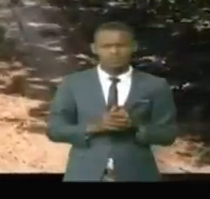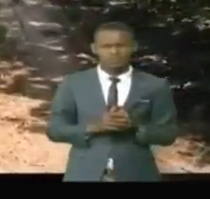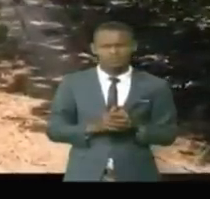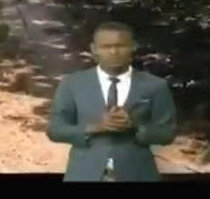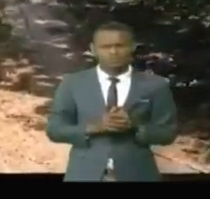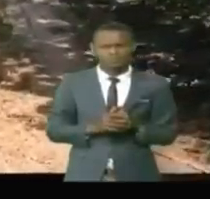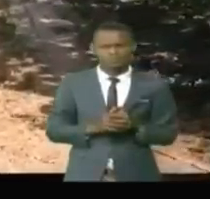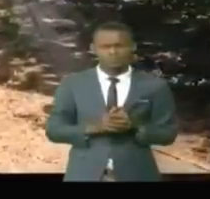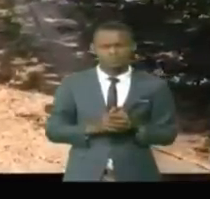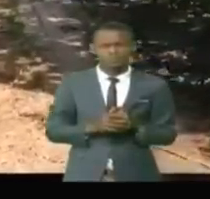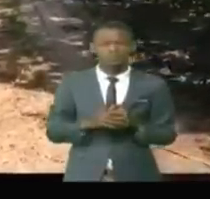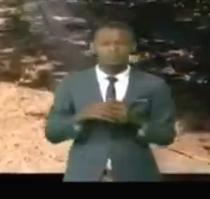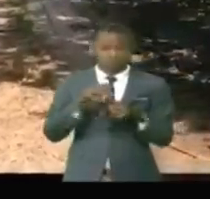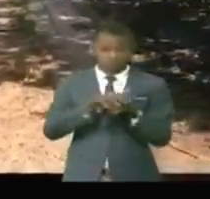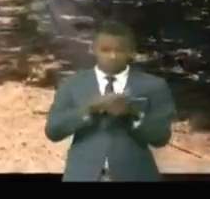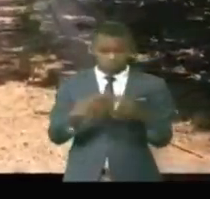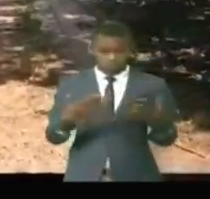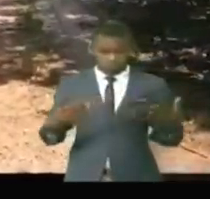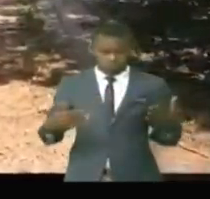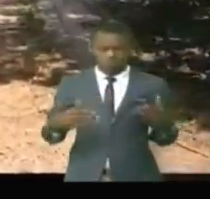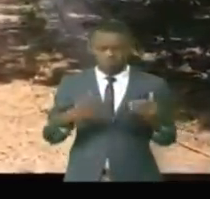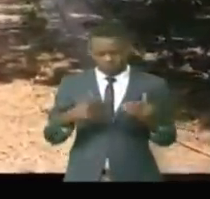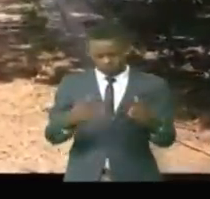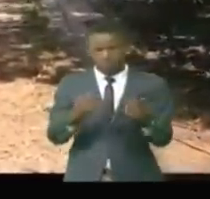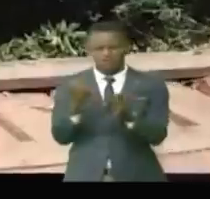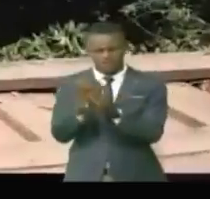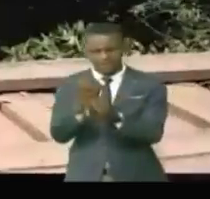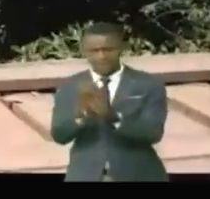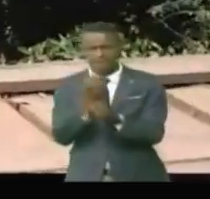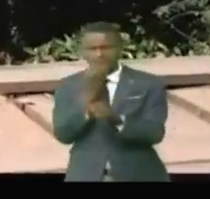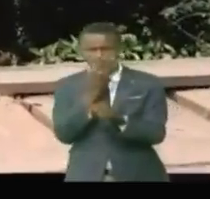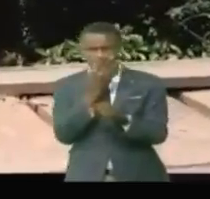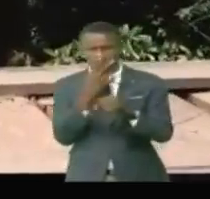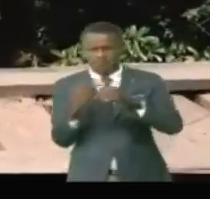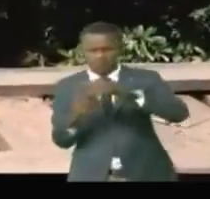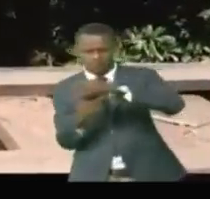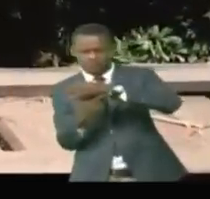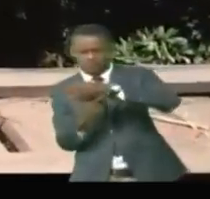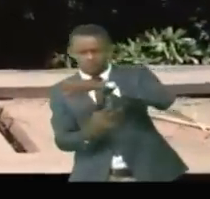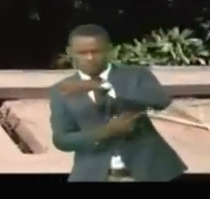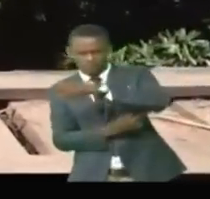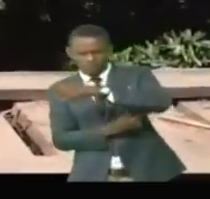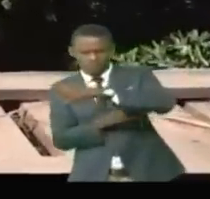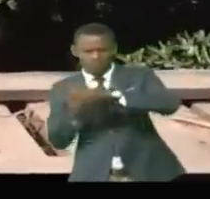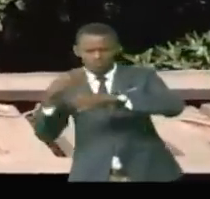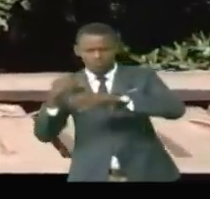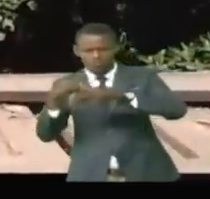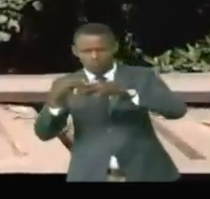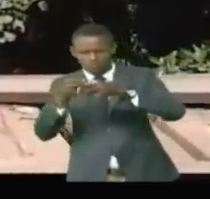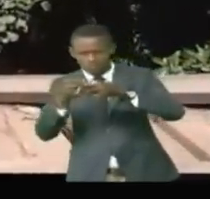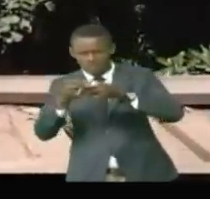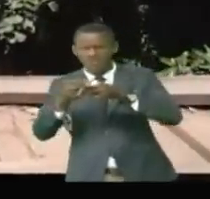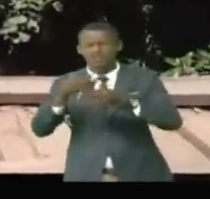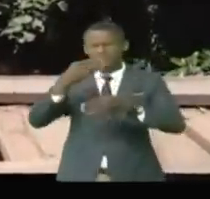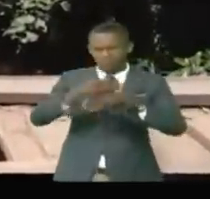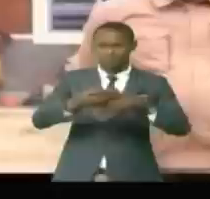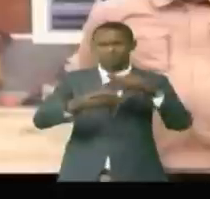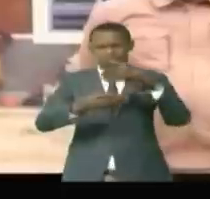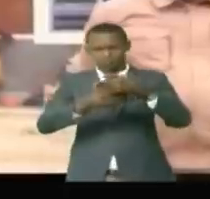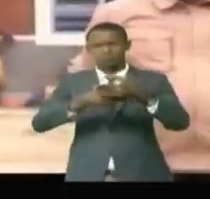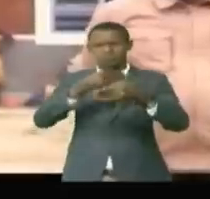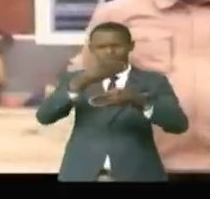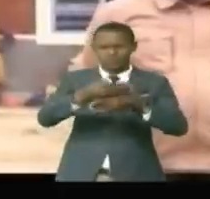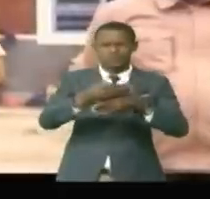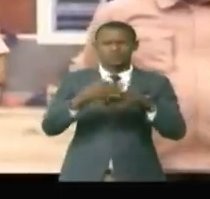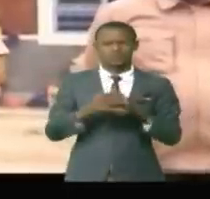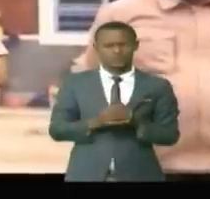encore énormes. À Lousso, par exemple, la construction du pôle Wolo devient une priorité pour donner la valeur à cette route réhabilitée. Pour